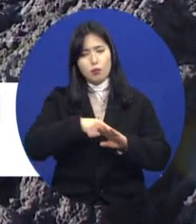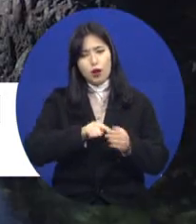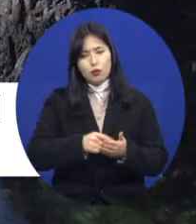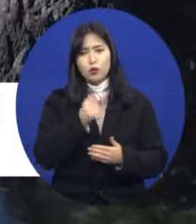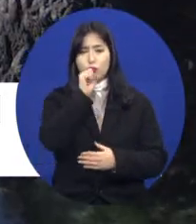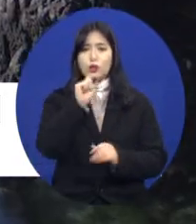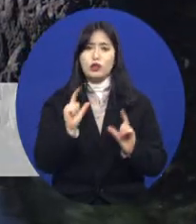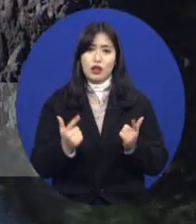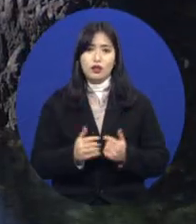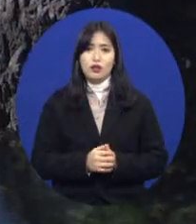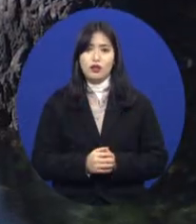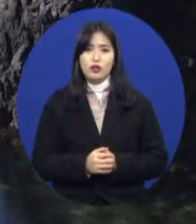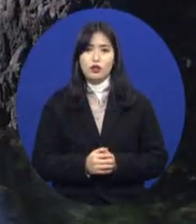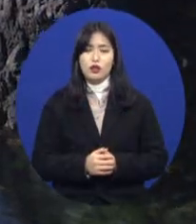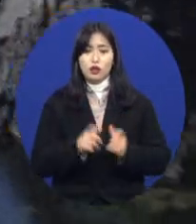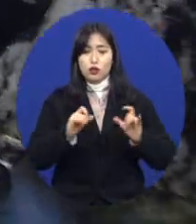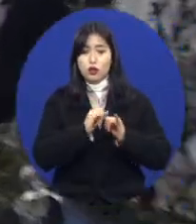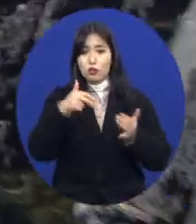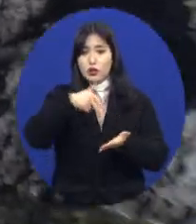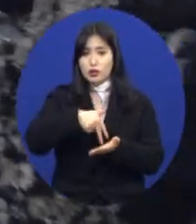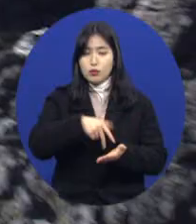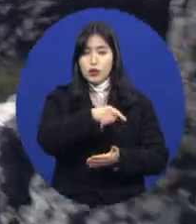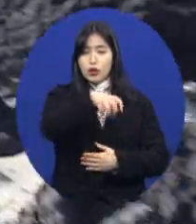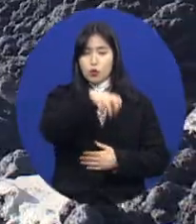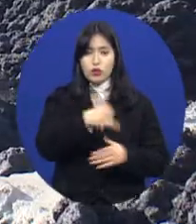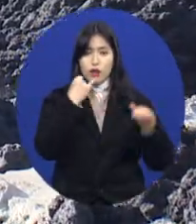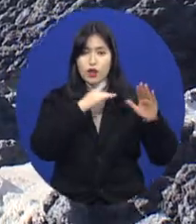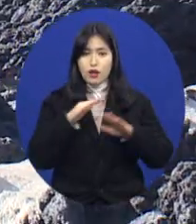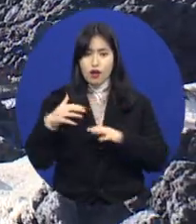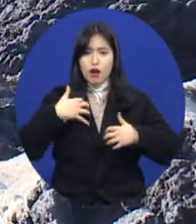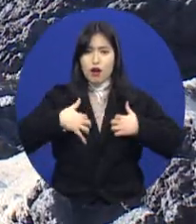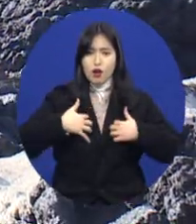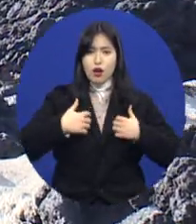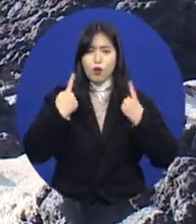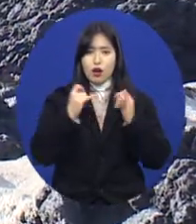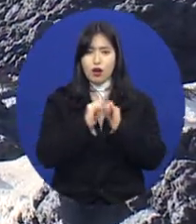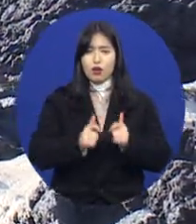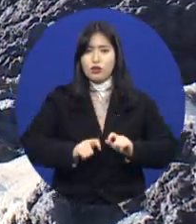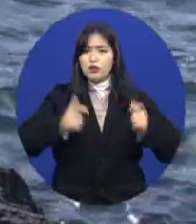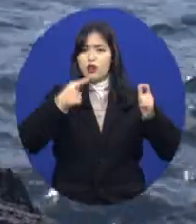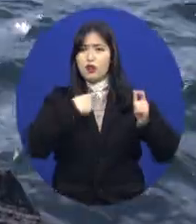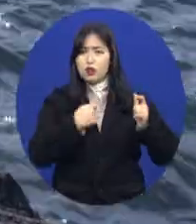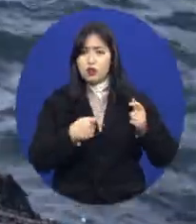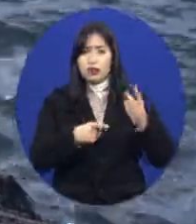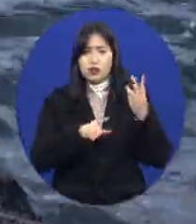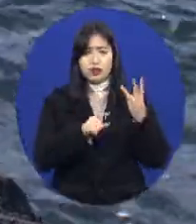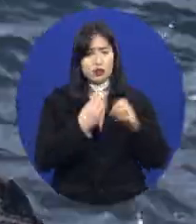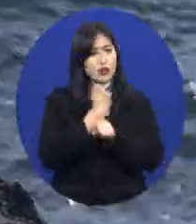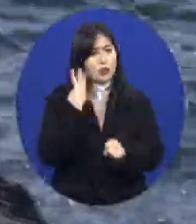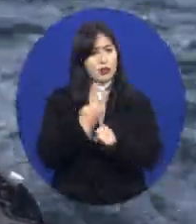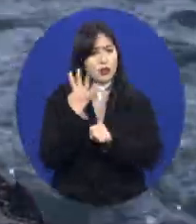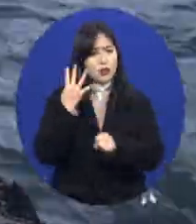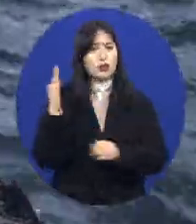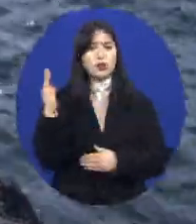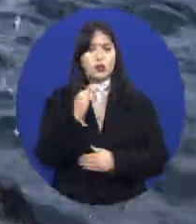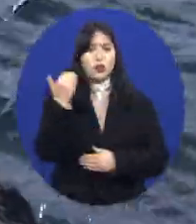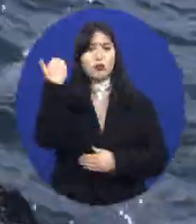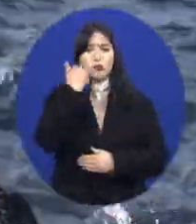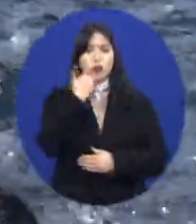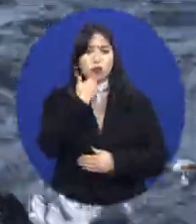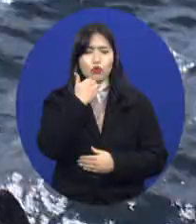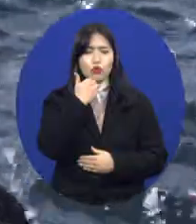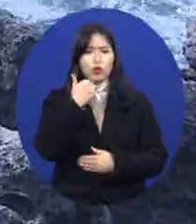안좋습니다 주민들을 이곳에 해양레저 관광객이 부쩍 늘었던 3 4년 전쯤 누군가